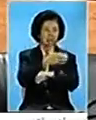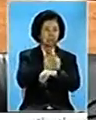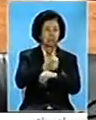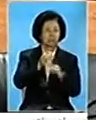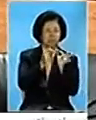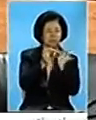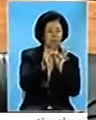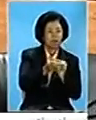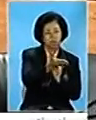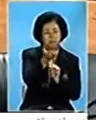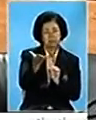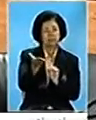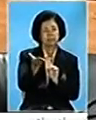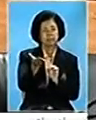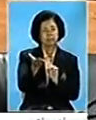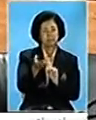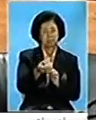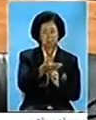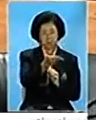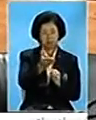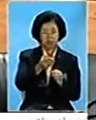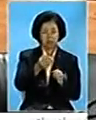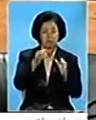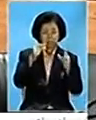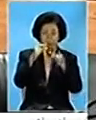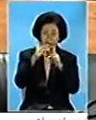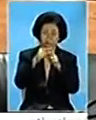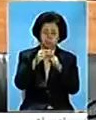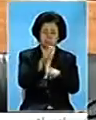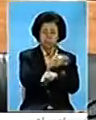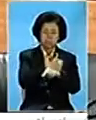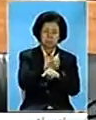าฟังไหมครับว่าคำว่าการเมืองอ่ะมันไม่มีชีวิต